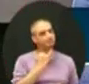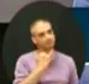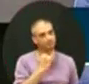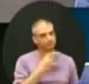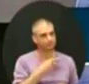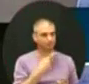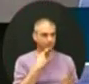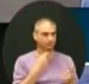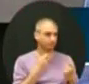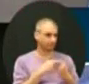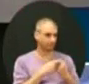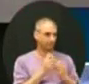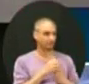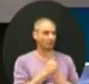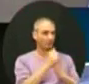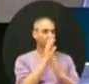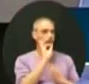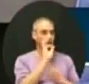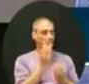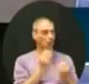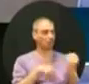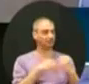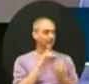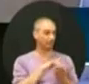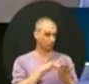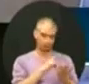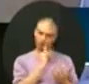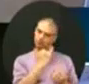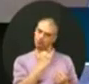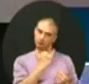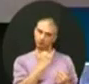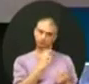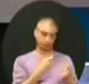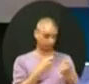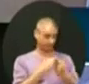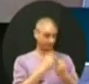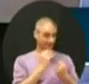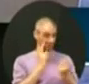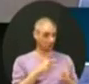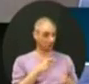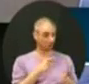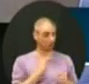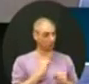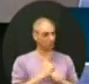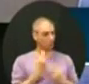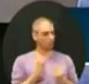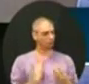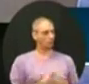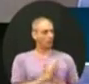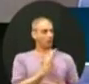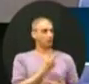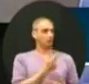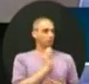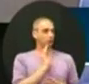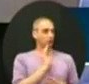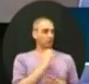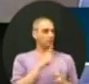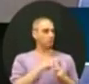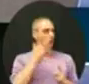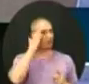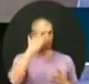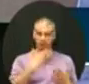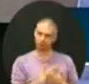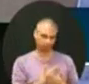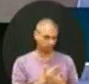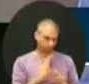לגבי הובלה של הוספת מנדטים, זה נכון. לגבי האם יש פה איזושהי רוח חדשה במובן של איזשהו חזון